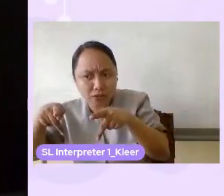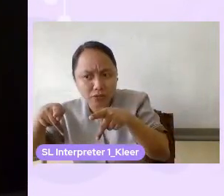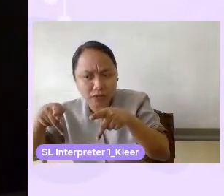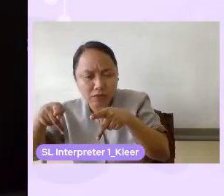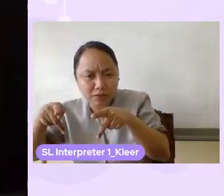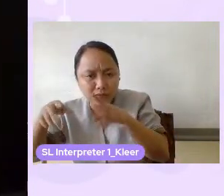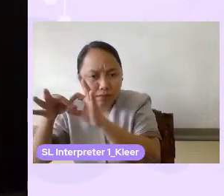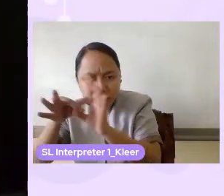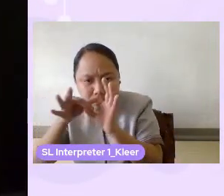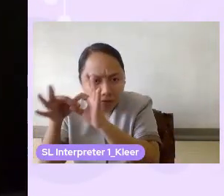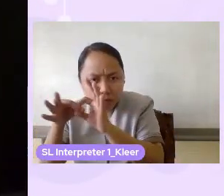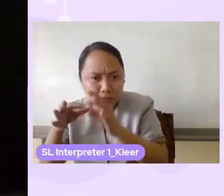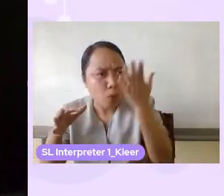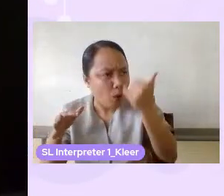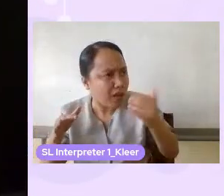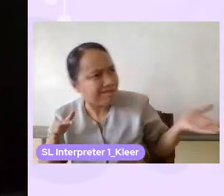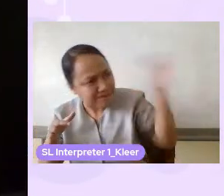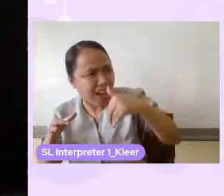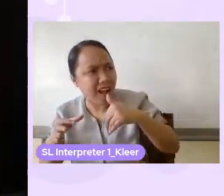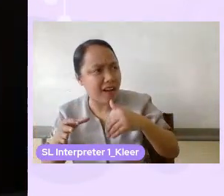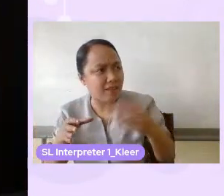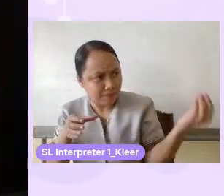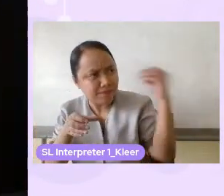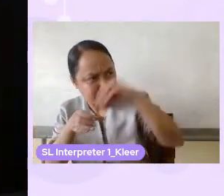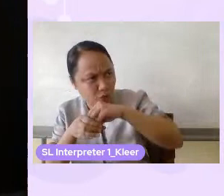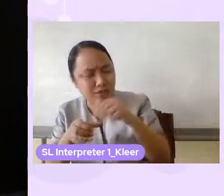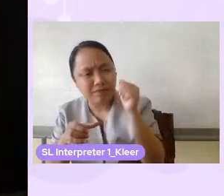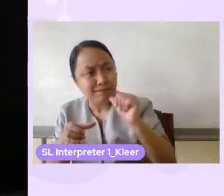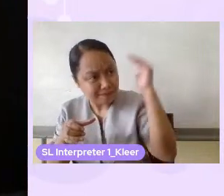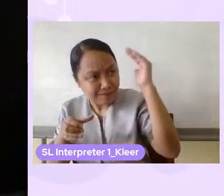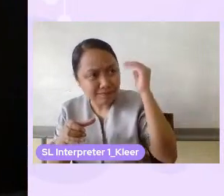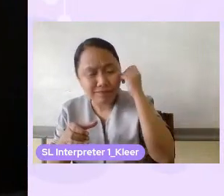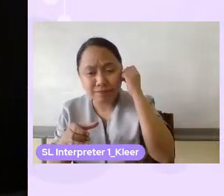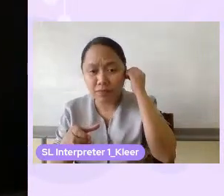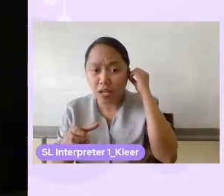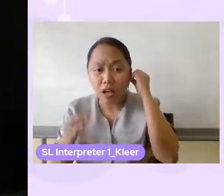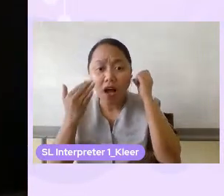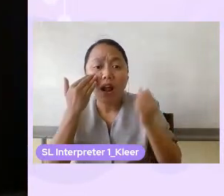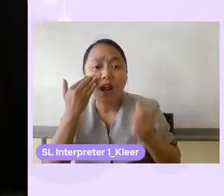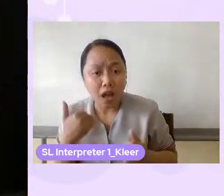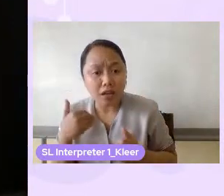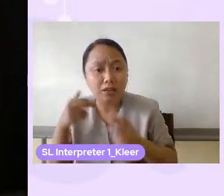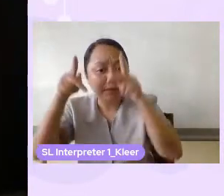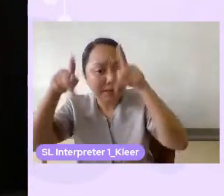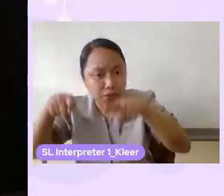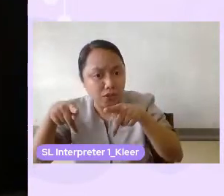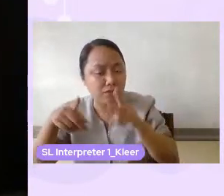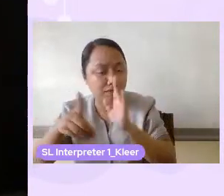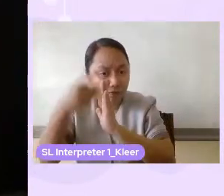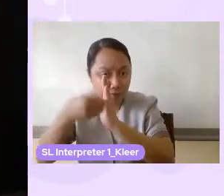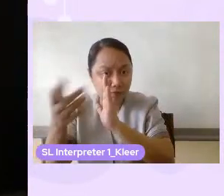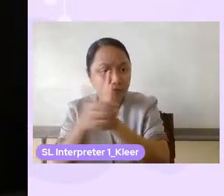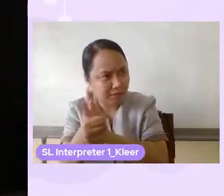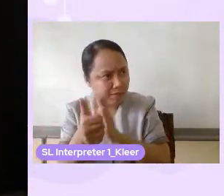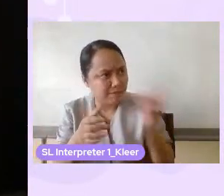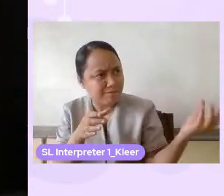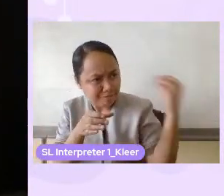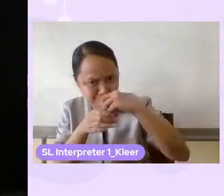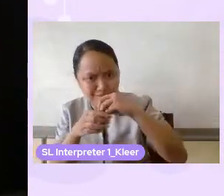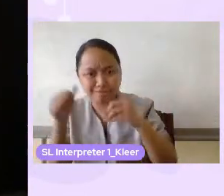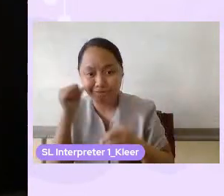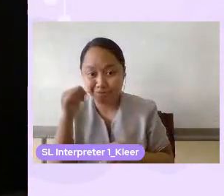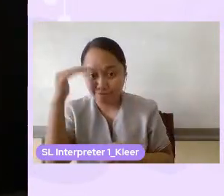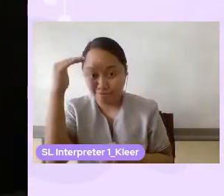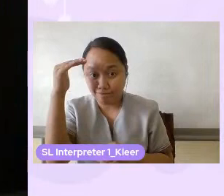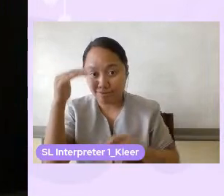natin ini-involve yung kababaihan sa kakulangan ng tao, sa kakulangan ng mga tao na may digital skills. And thirdly,